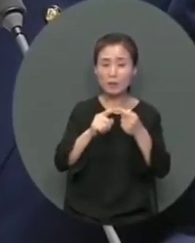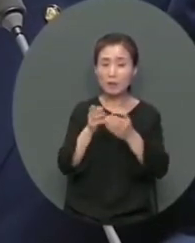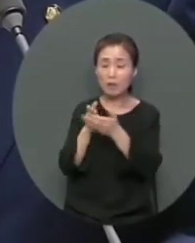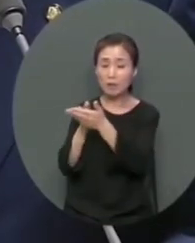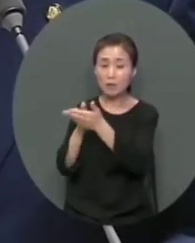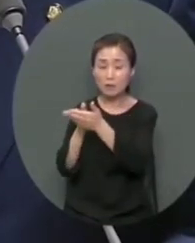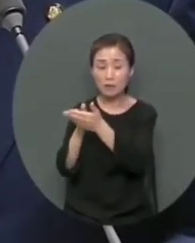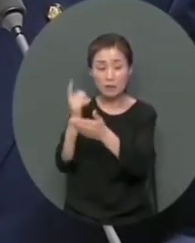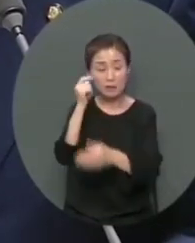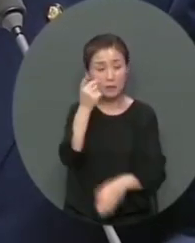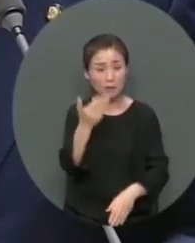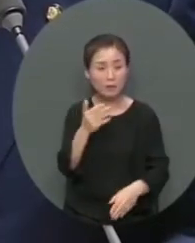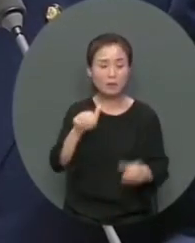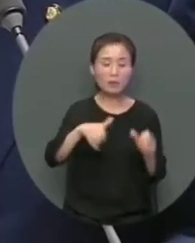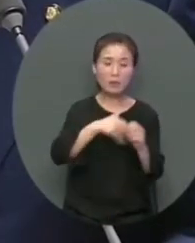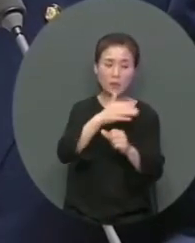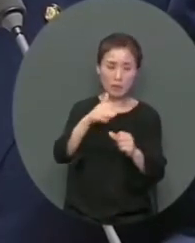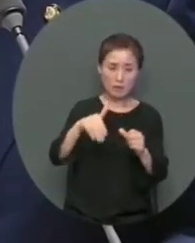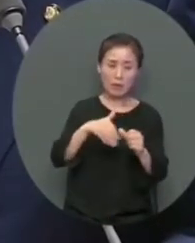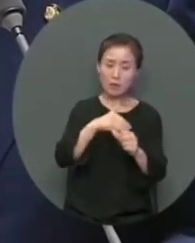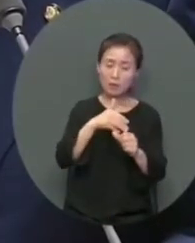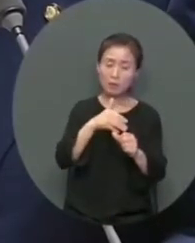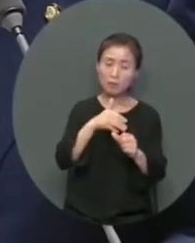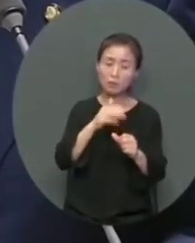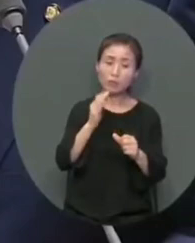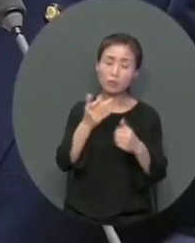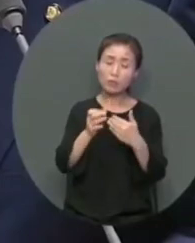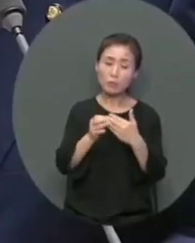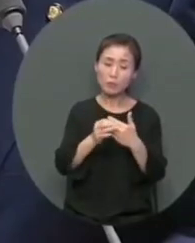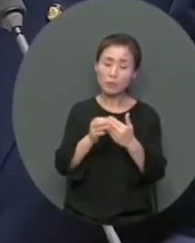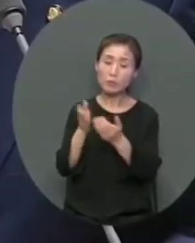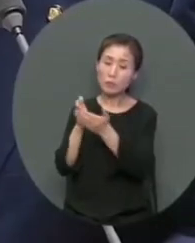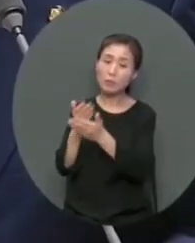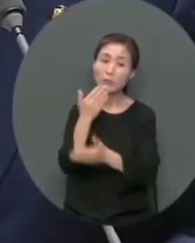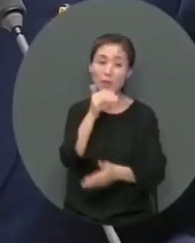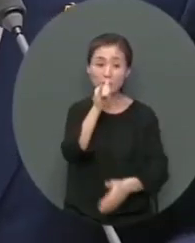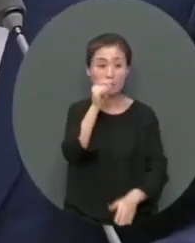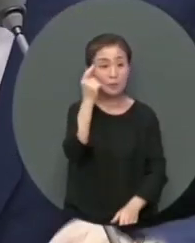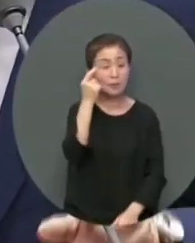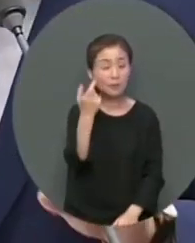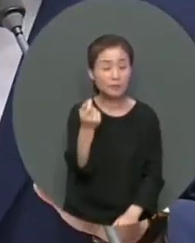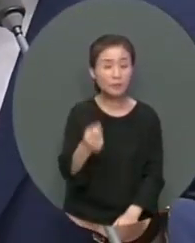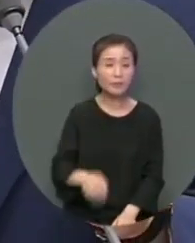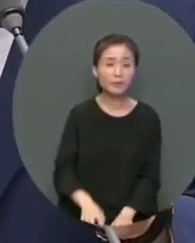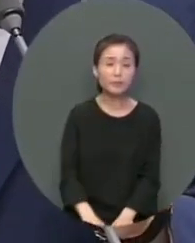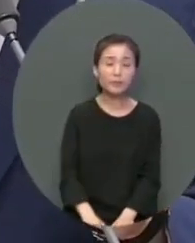상황이 되고 여건이 된다면 그럴 수 있다고 생각합니다. 네, 감사합니다.